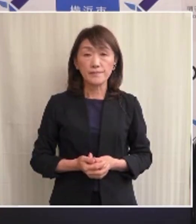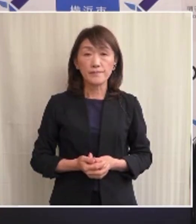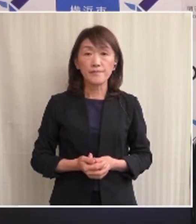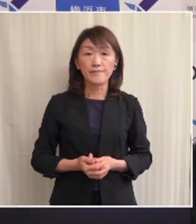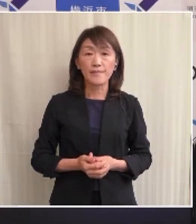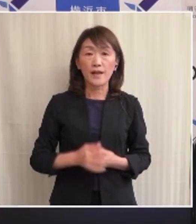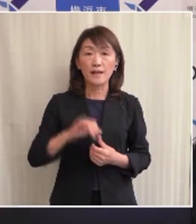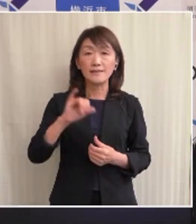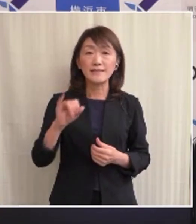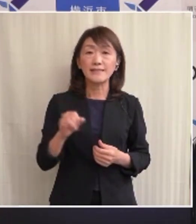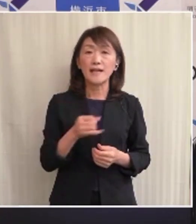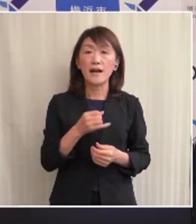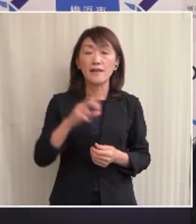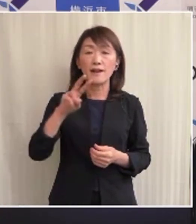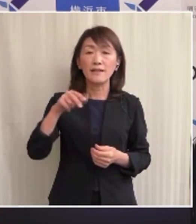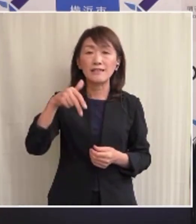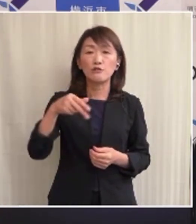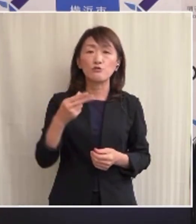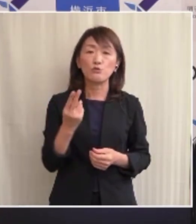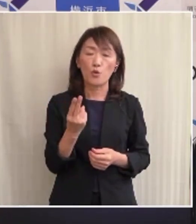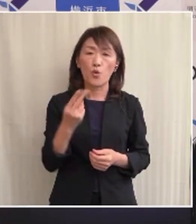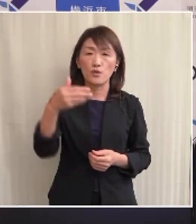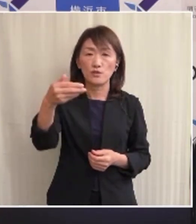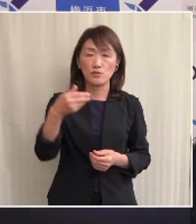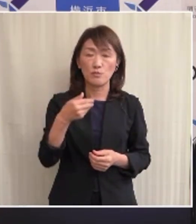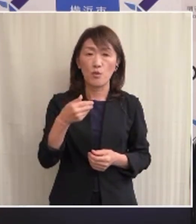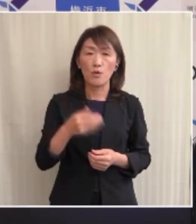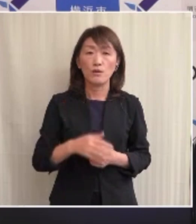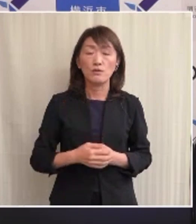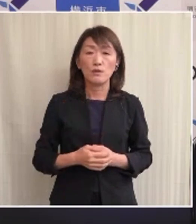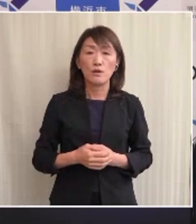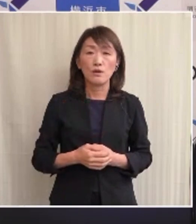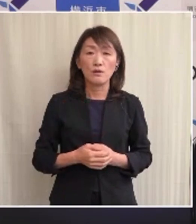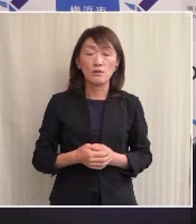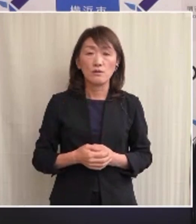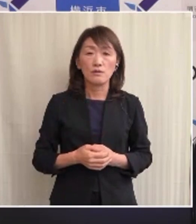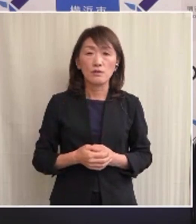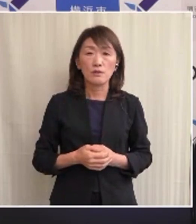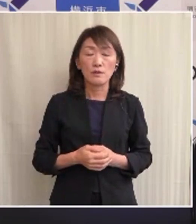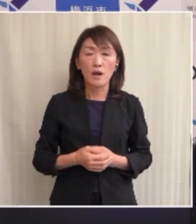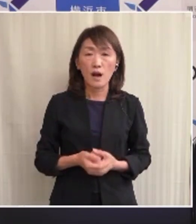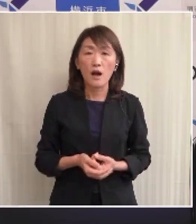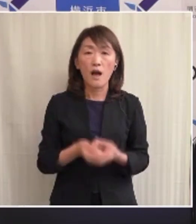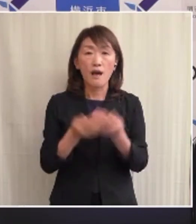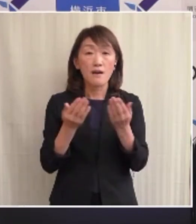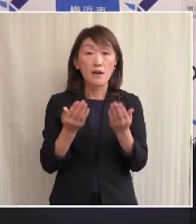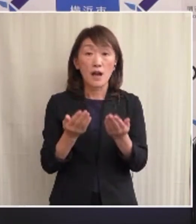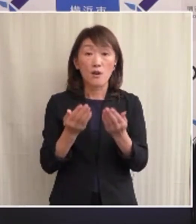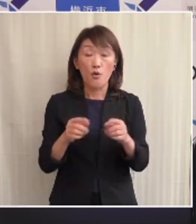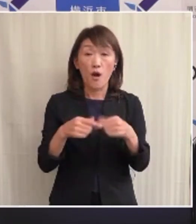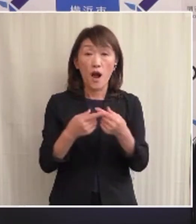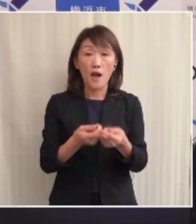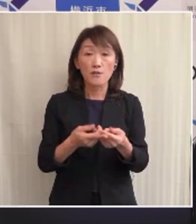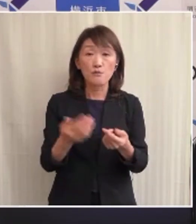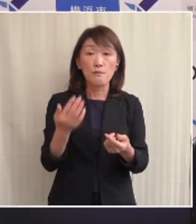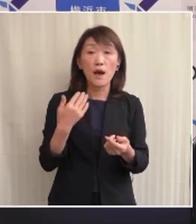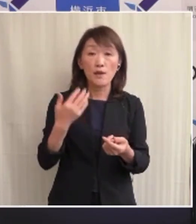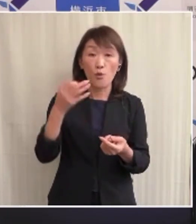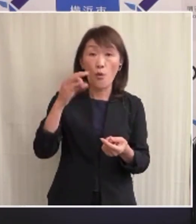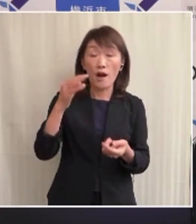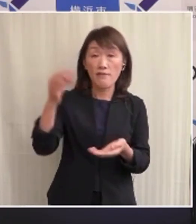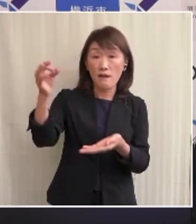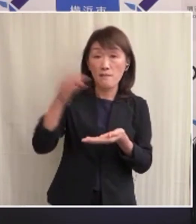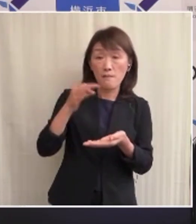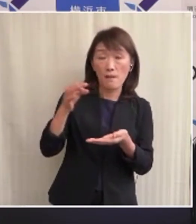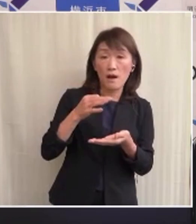しょうか。ジャーナリストの寺澤優ですけど、奨学金のことについて聞くんですけど、奨学金ですね。で、山中さん、ちょっと先に聞いておくんですけ